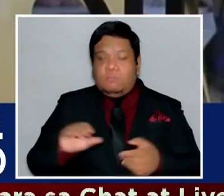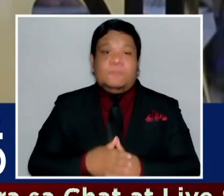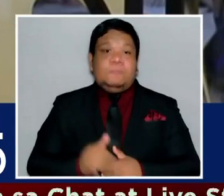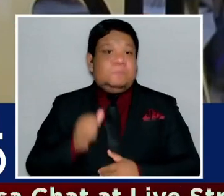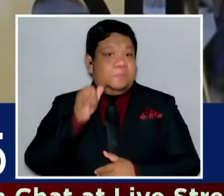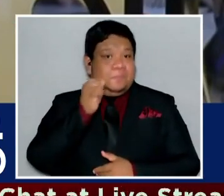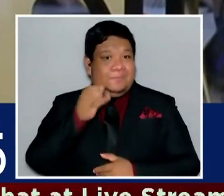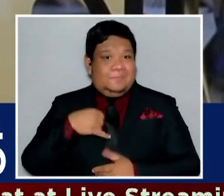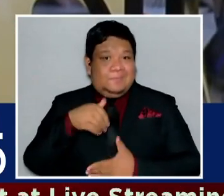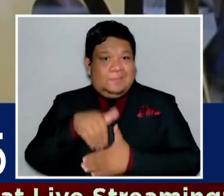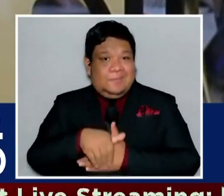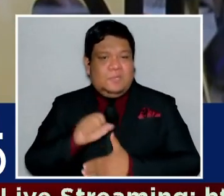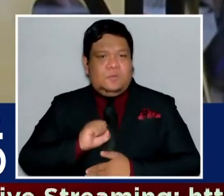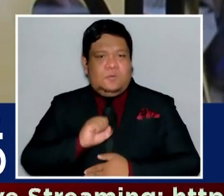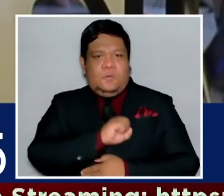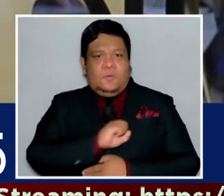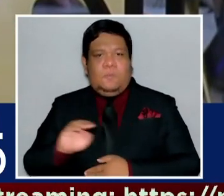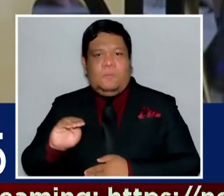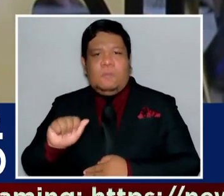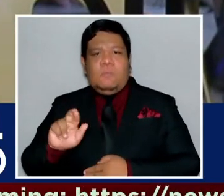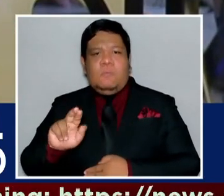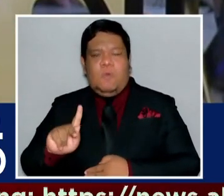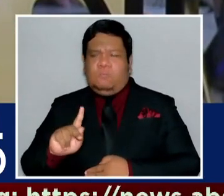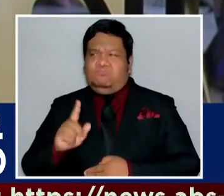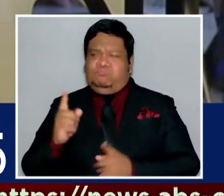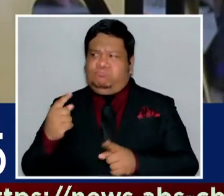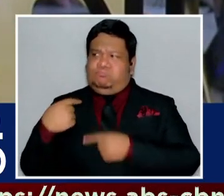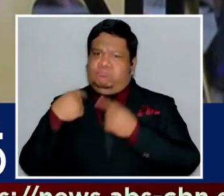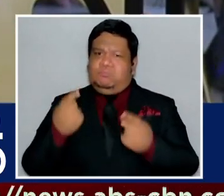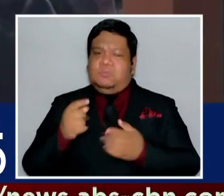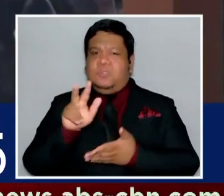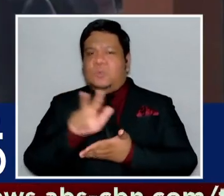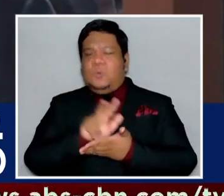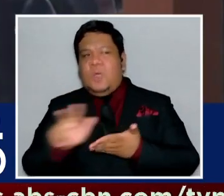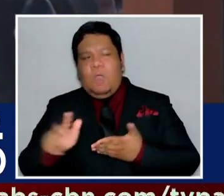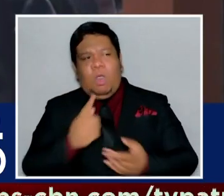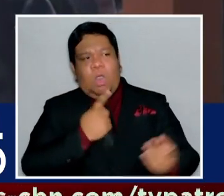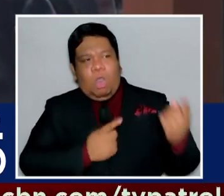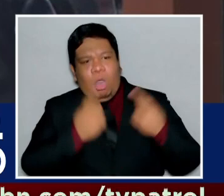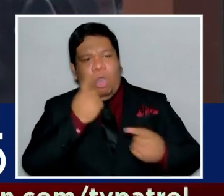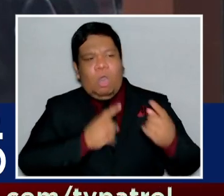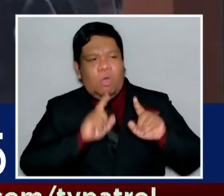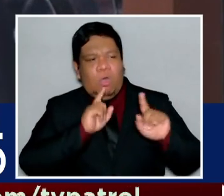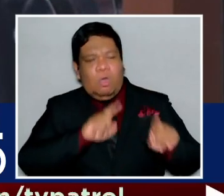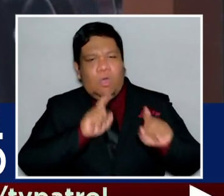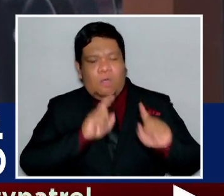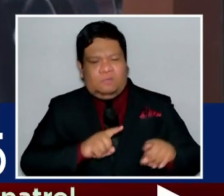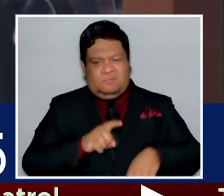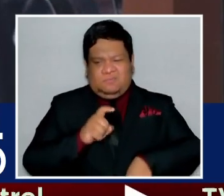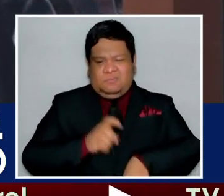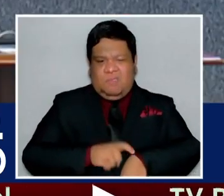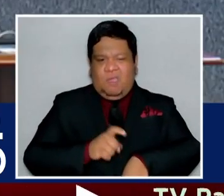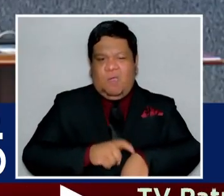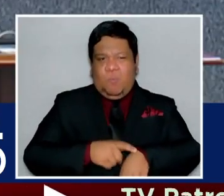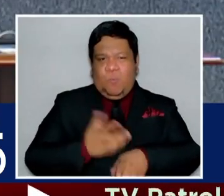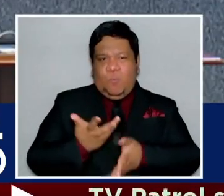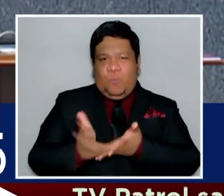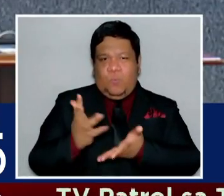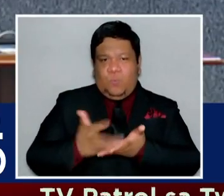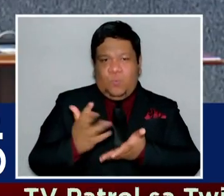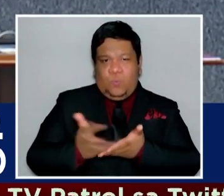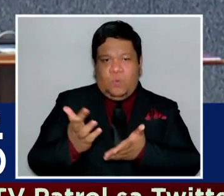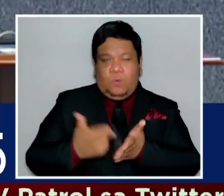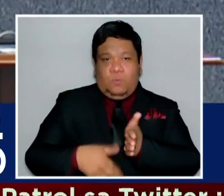na tatlong linggo na siya sumasagot sa mga tanong ng Senate Minority Bloc. At sayang ang oras kung uulitin pa ito, bagay